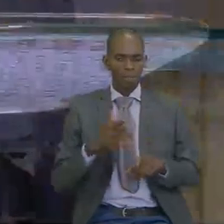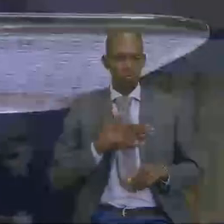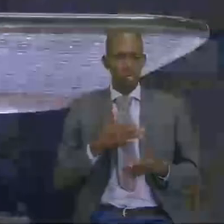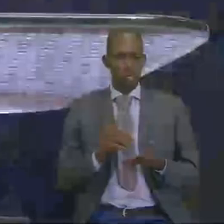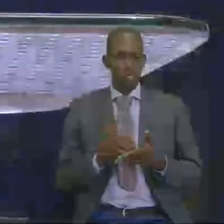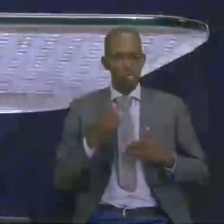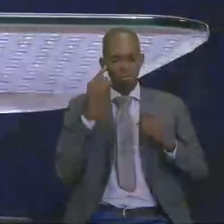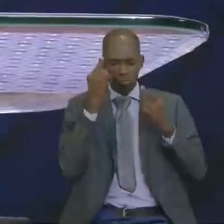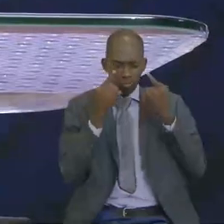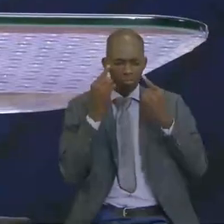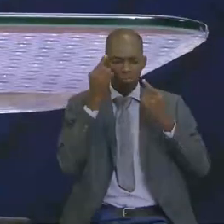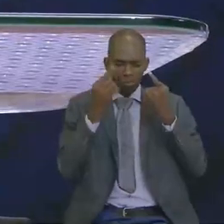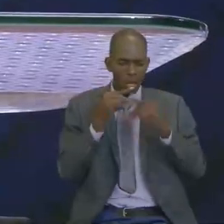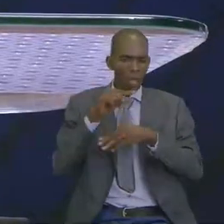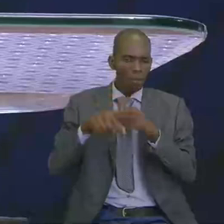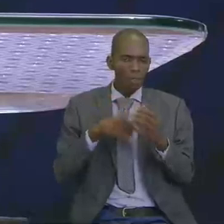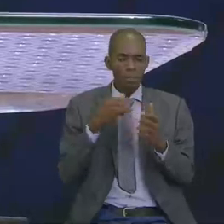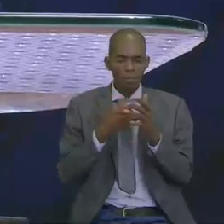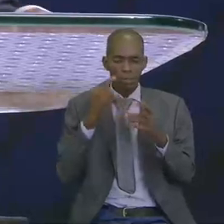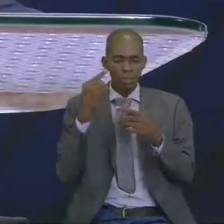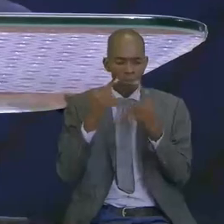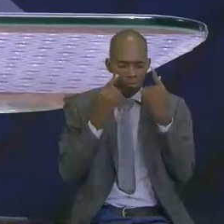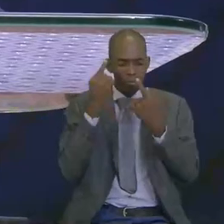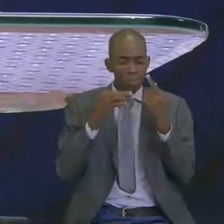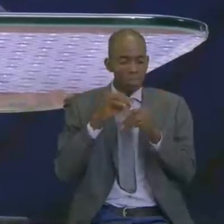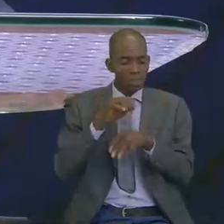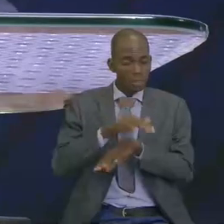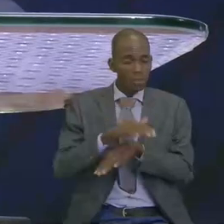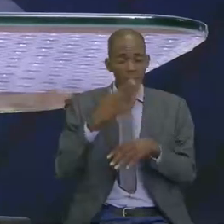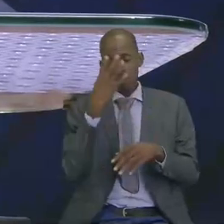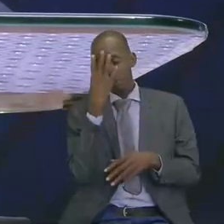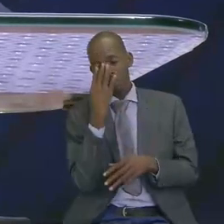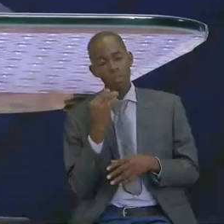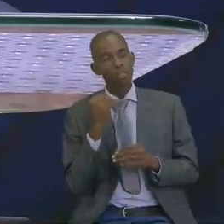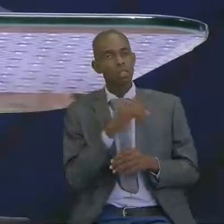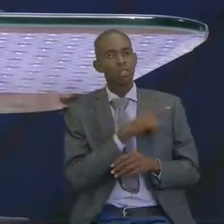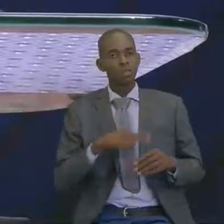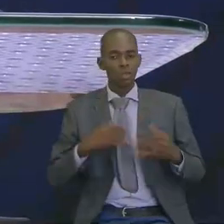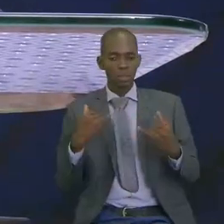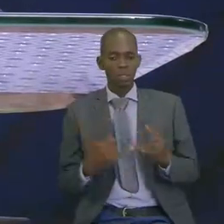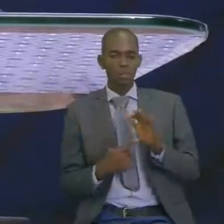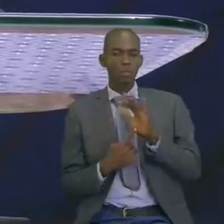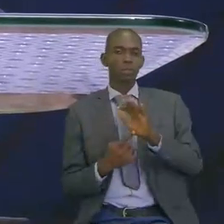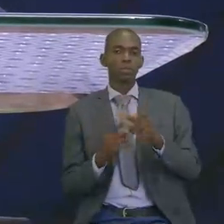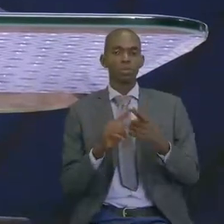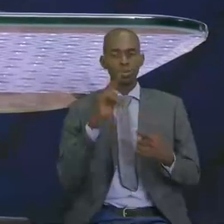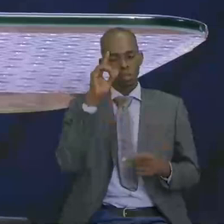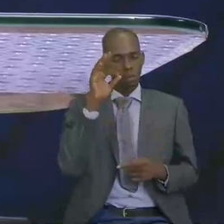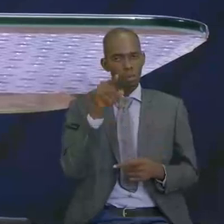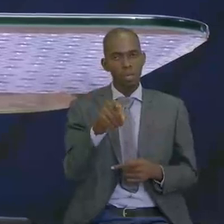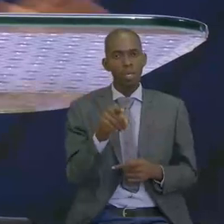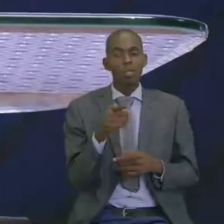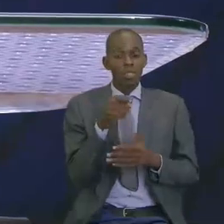à cela, il ruminait cela, et le Seigneur lui a révélé que voici ce qui va